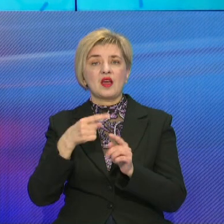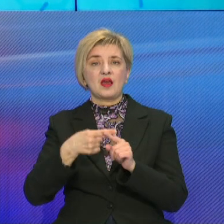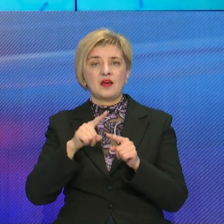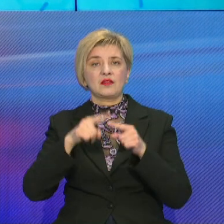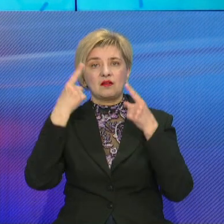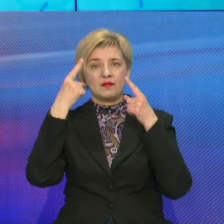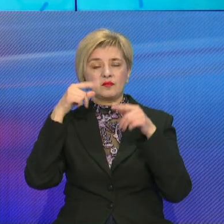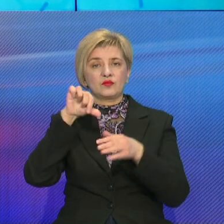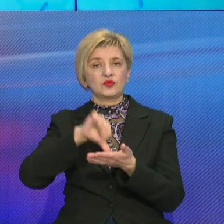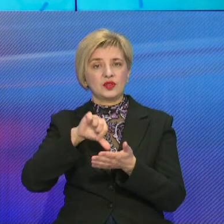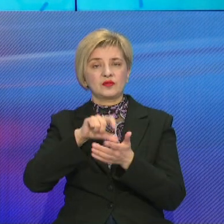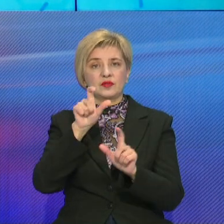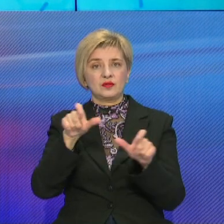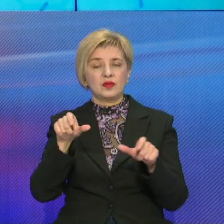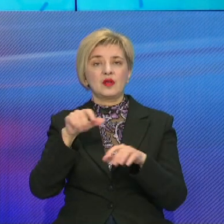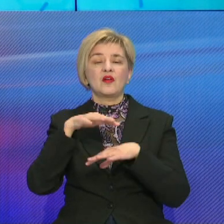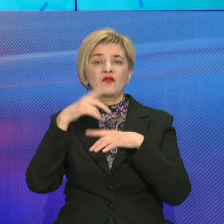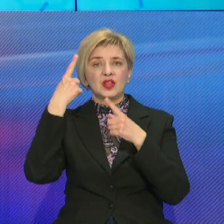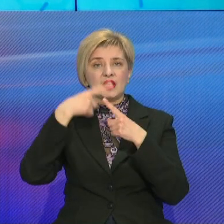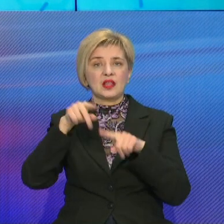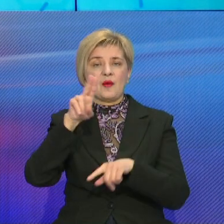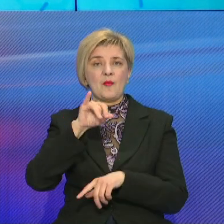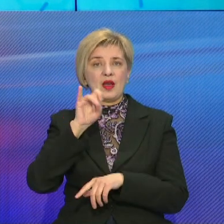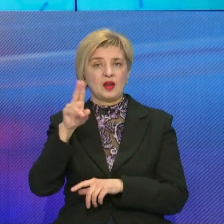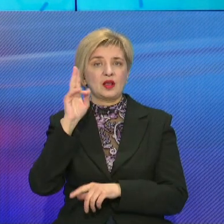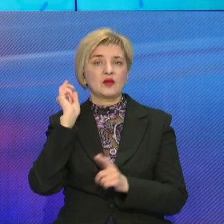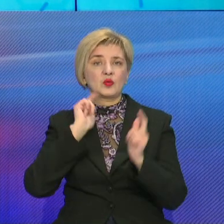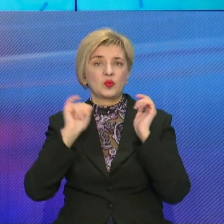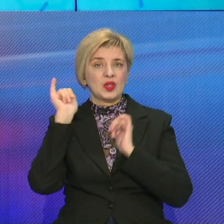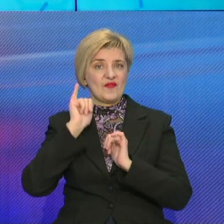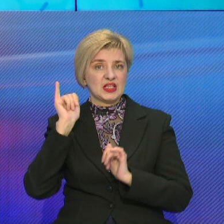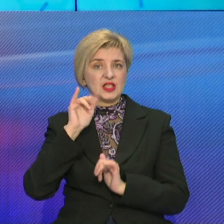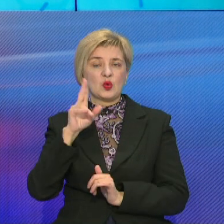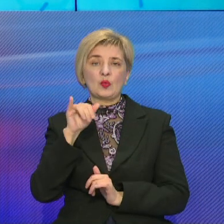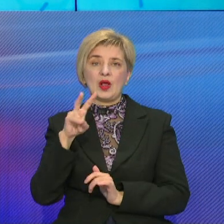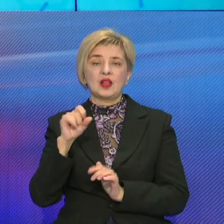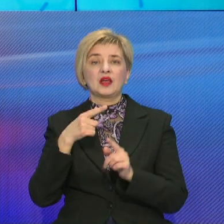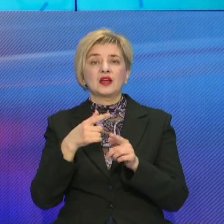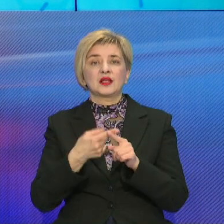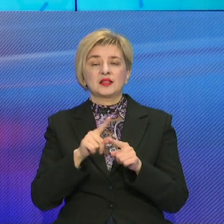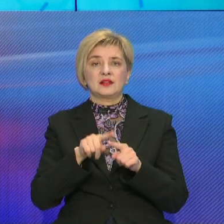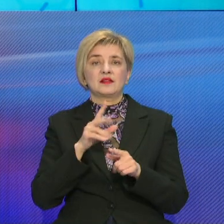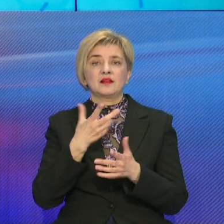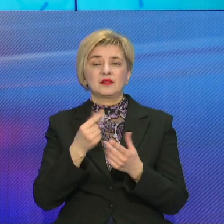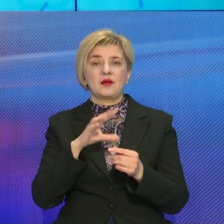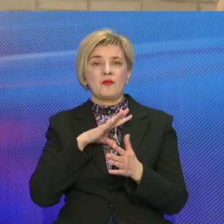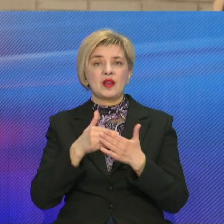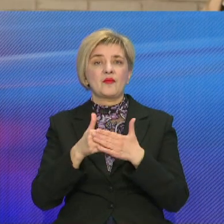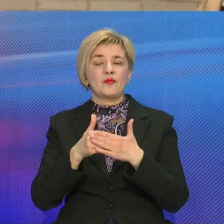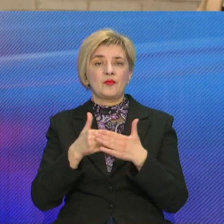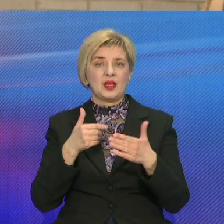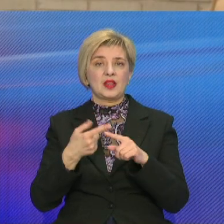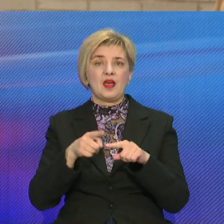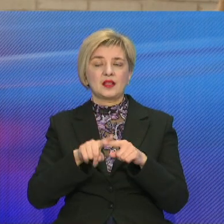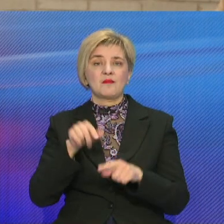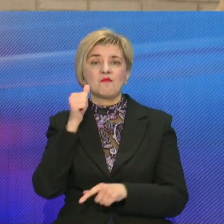технопарк Гродзенского университета имя Янки Купалы, где напередодні основных испытов прошли их пробы. Я